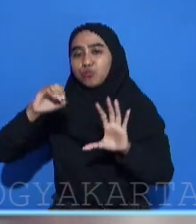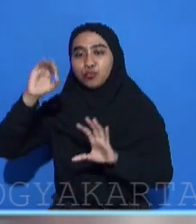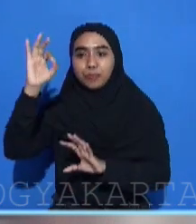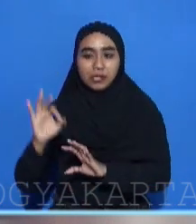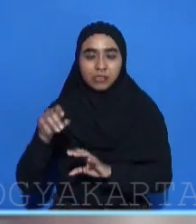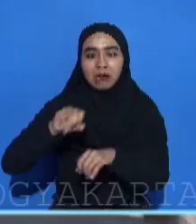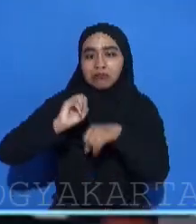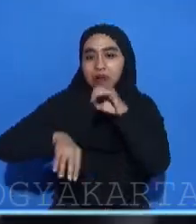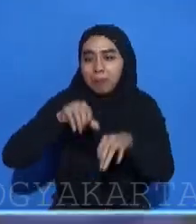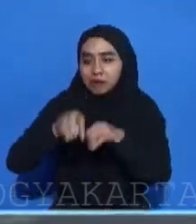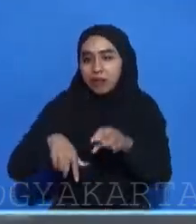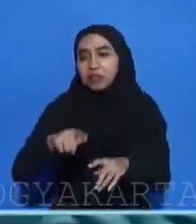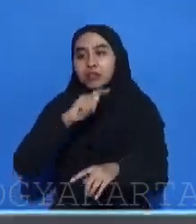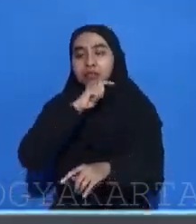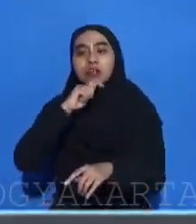sampah organik